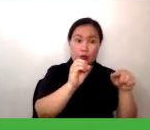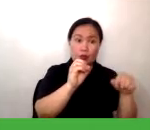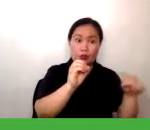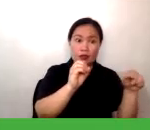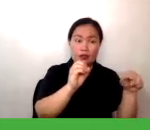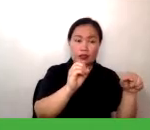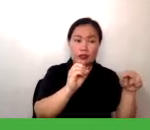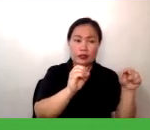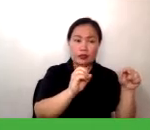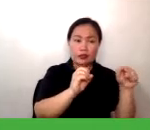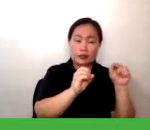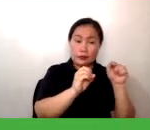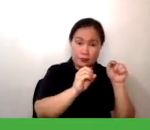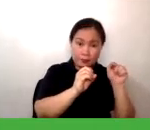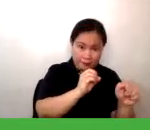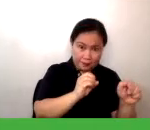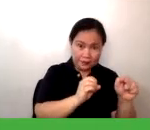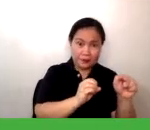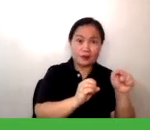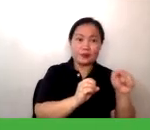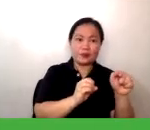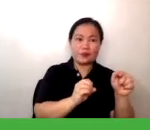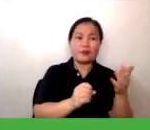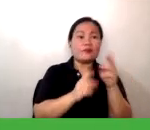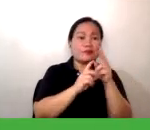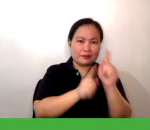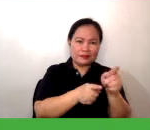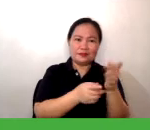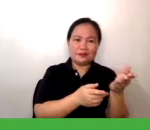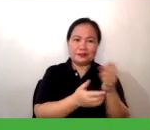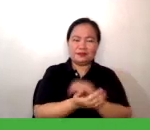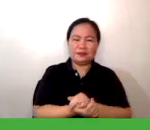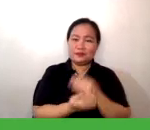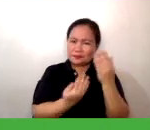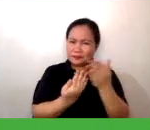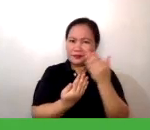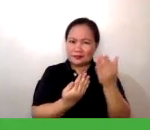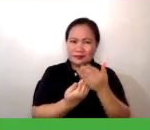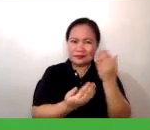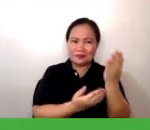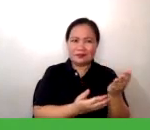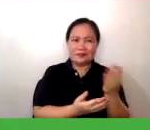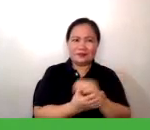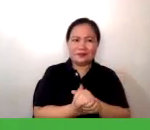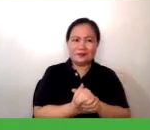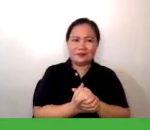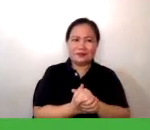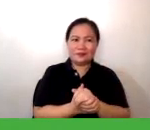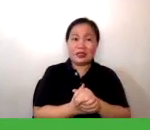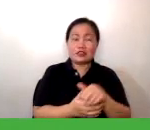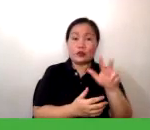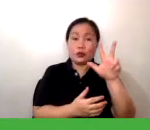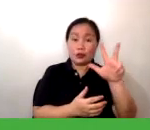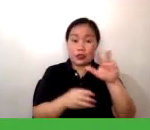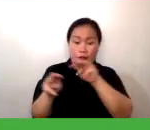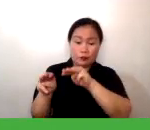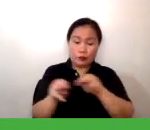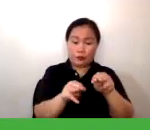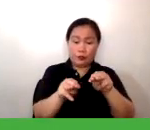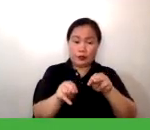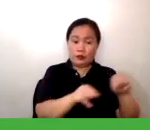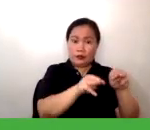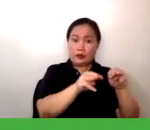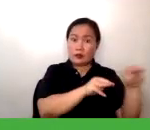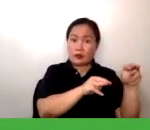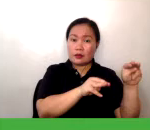unahan, lagi tayo maglalagay ng decimal point at 0 sa dito. So, the answer is 0.020